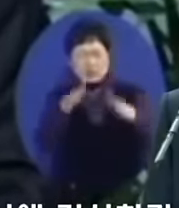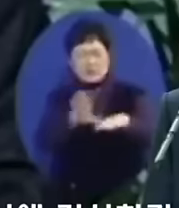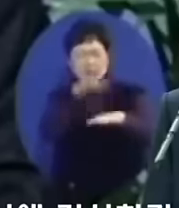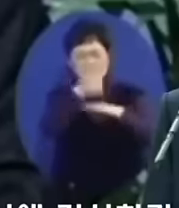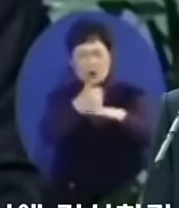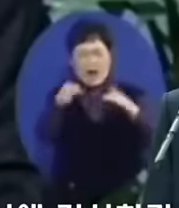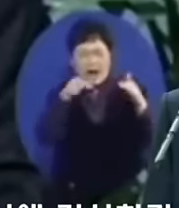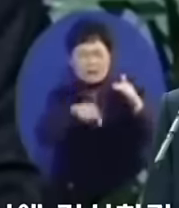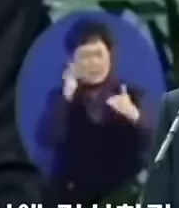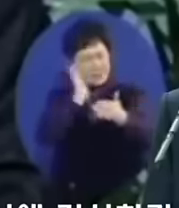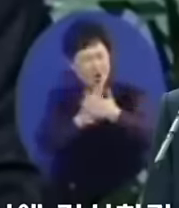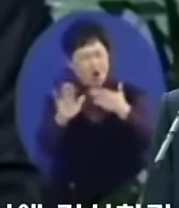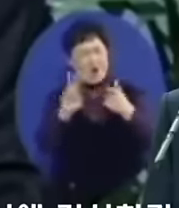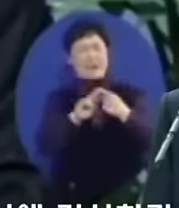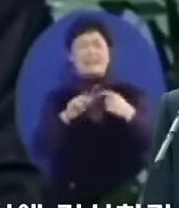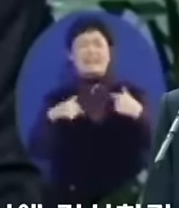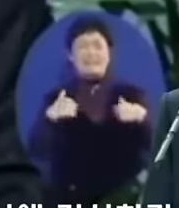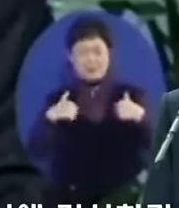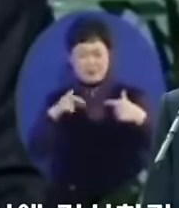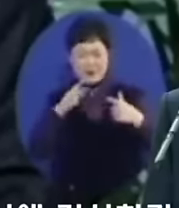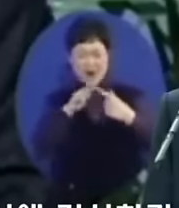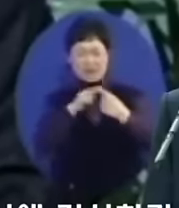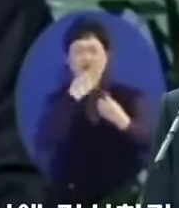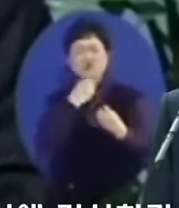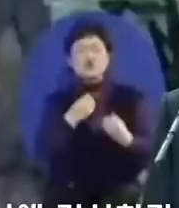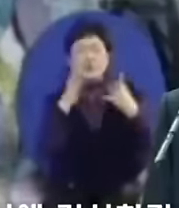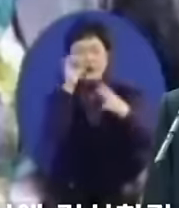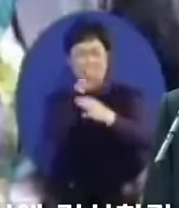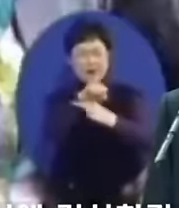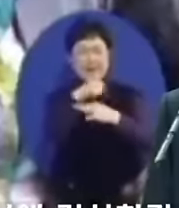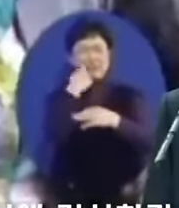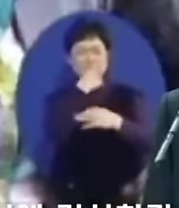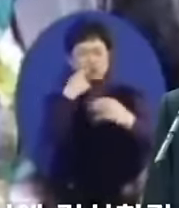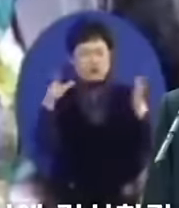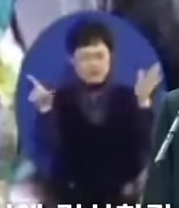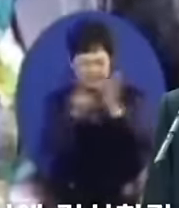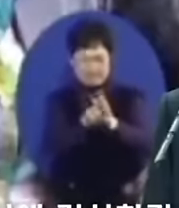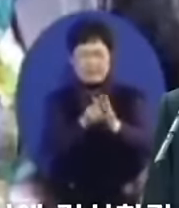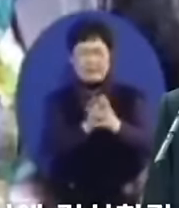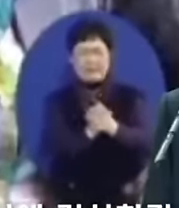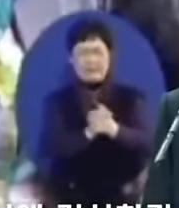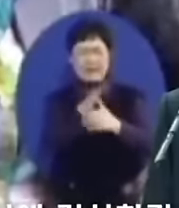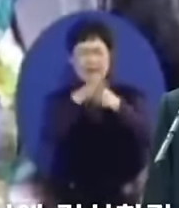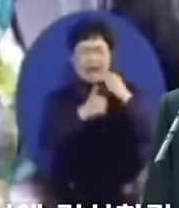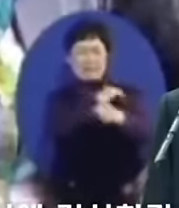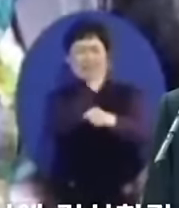우리에게 평안과 기쁨과 축복을 허락하여 주실 줄 믿습니다.